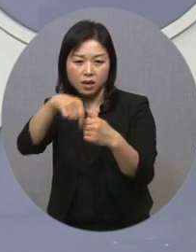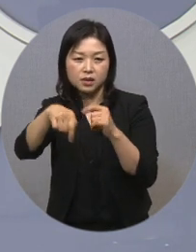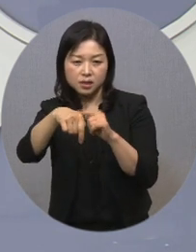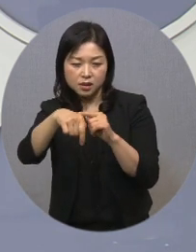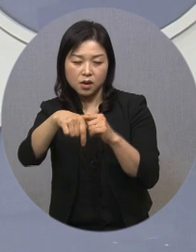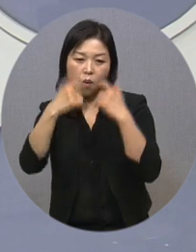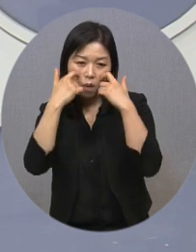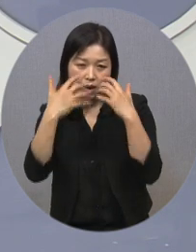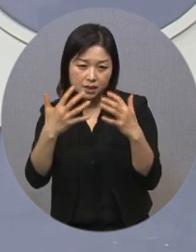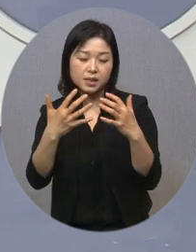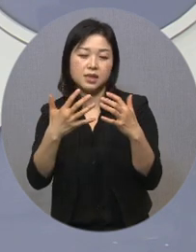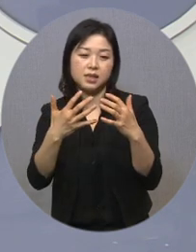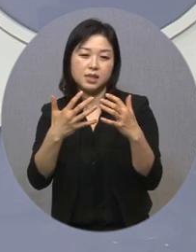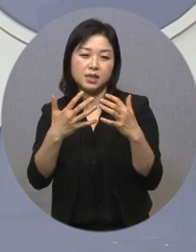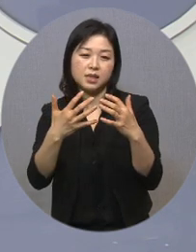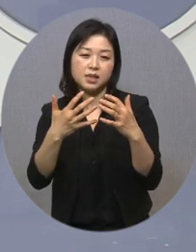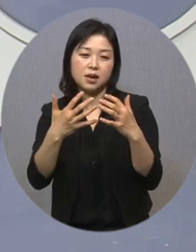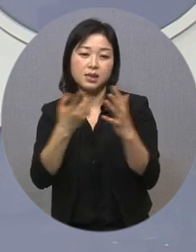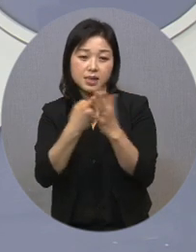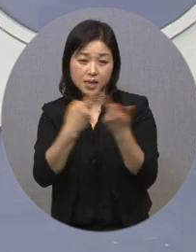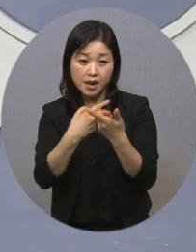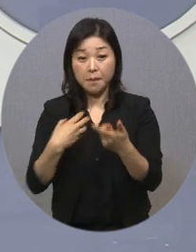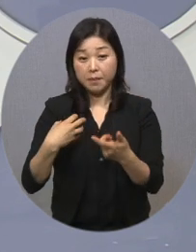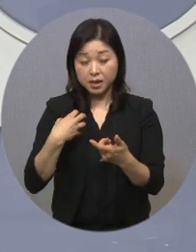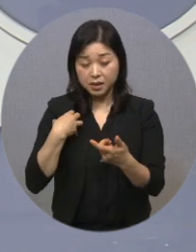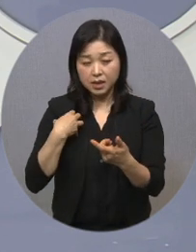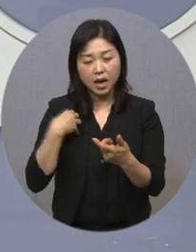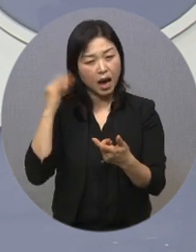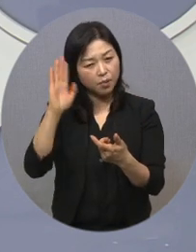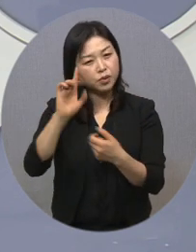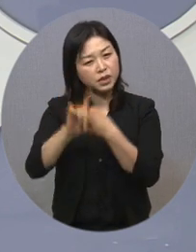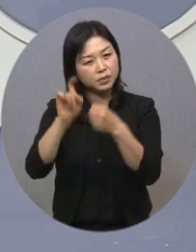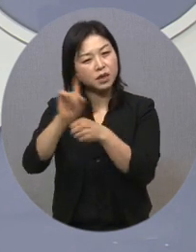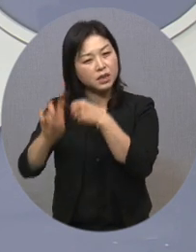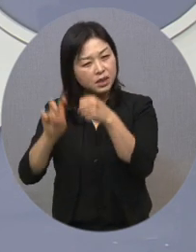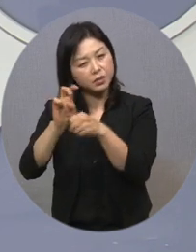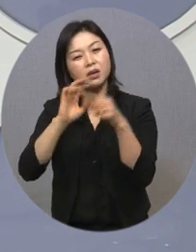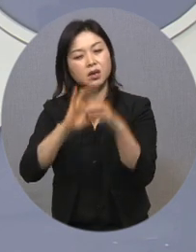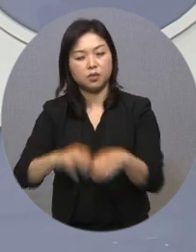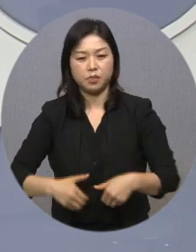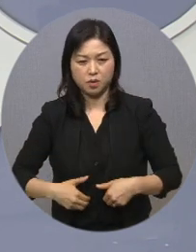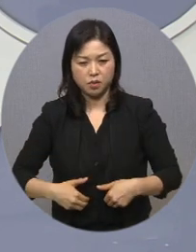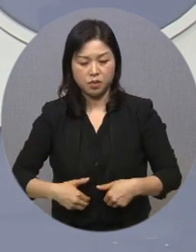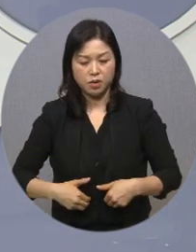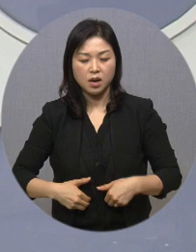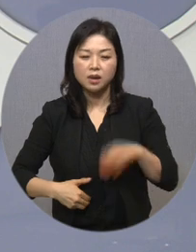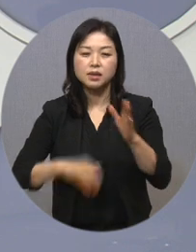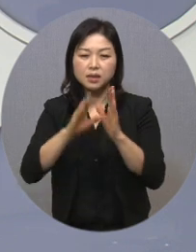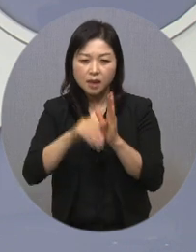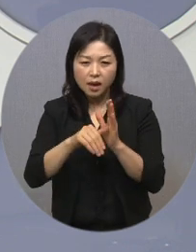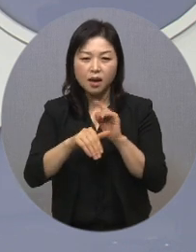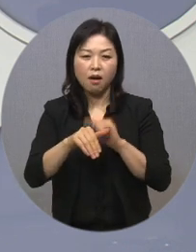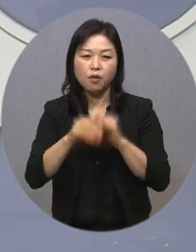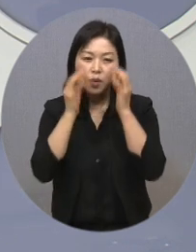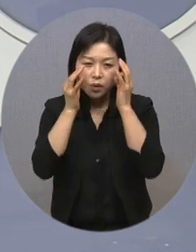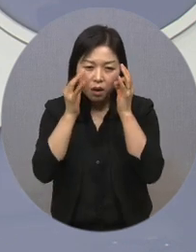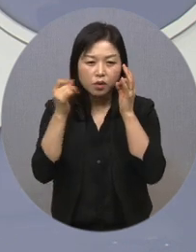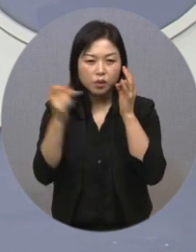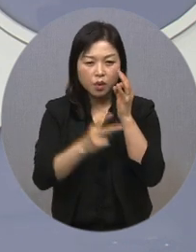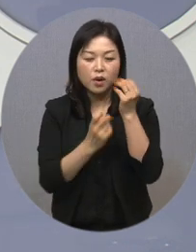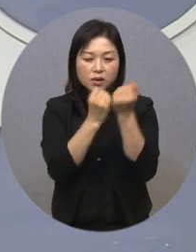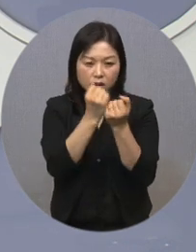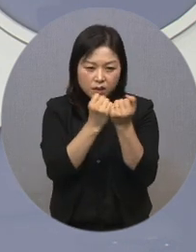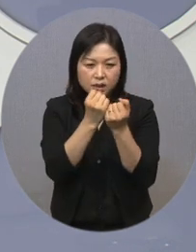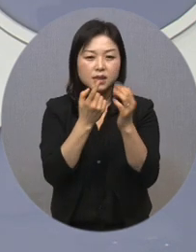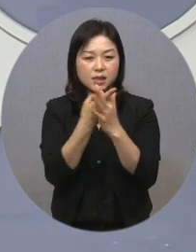20년이 걸릴지 모르는 상황입니다. 그러나 이것은 끝없이 노력하고 설득하고 연구해서 그 근거를 제시하고 또한